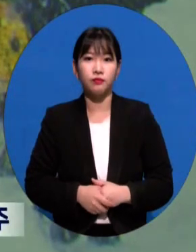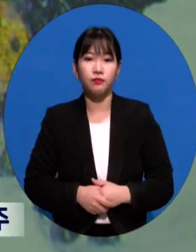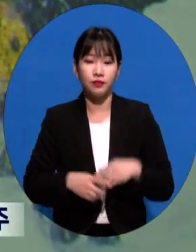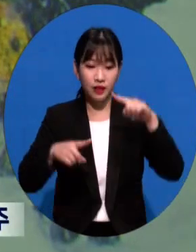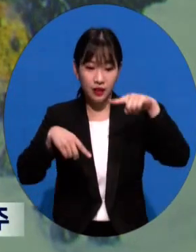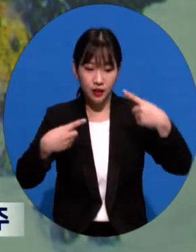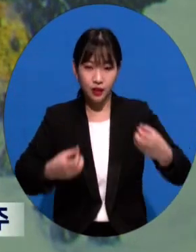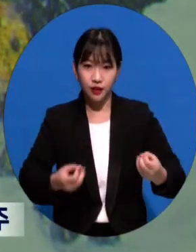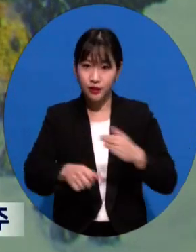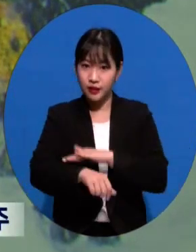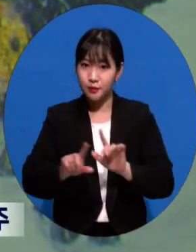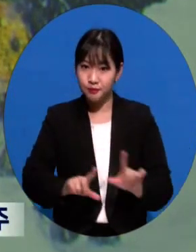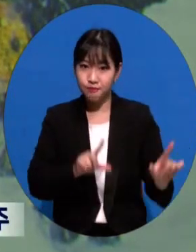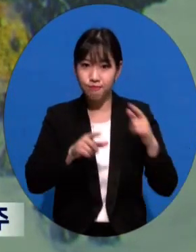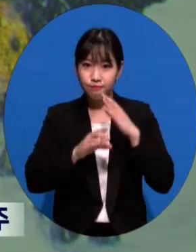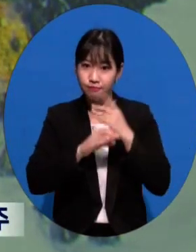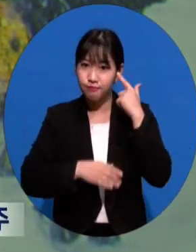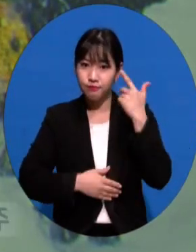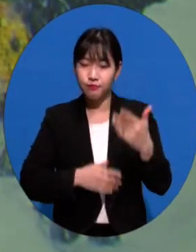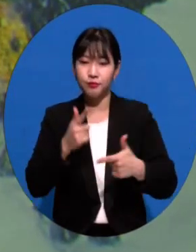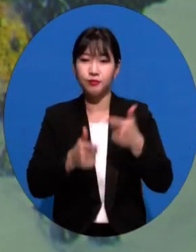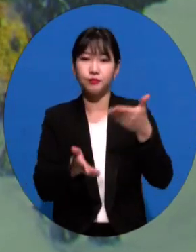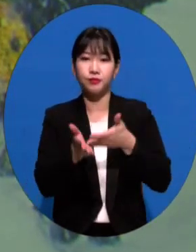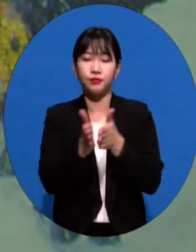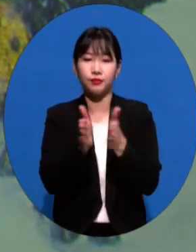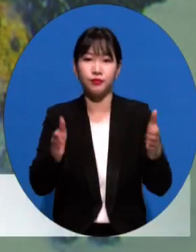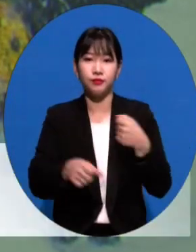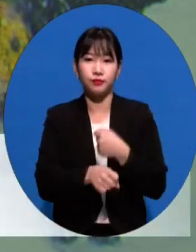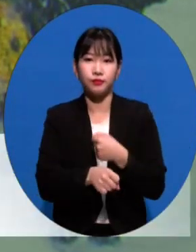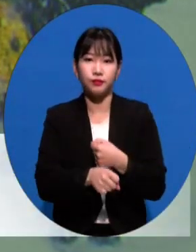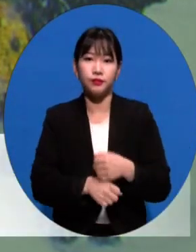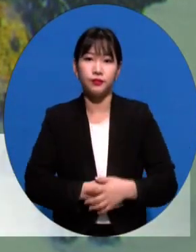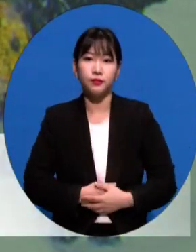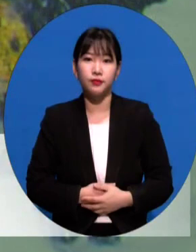평안한 서울 연휴 보내고 계십니까 목포mbc 뉴스데스크입니다